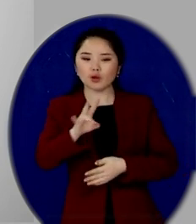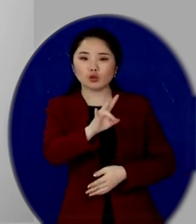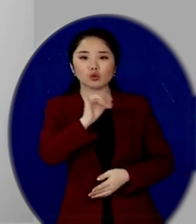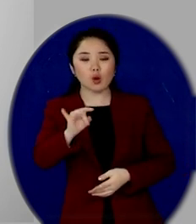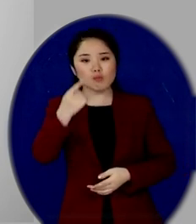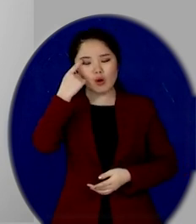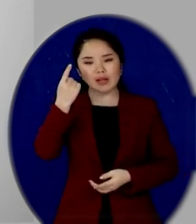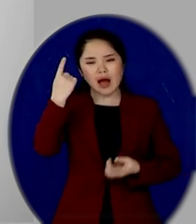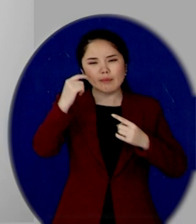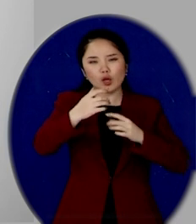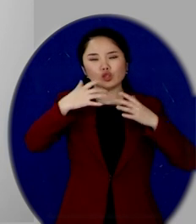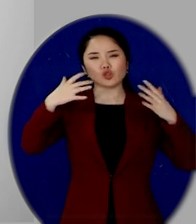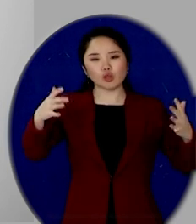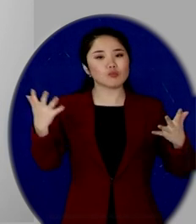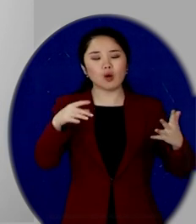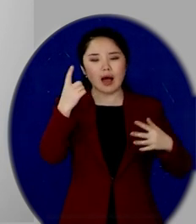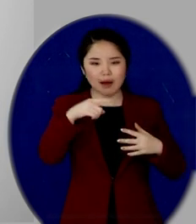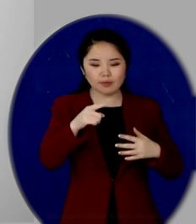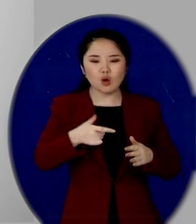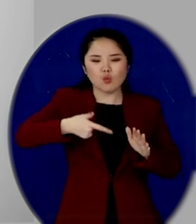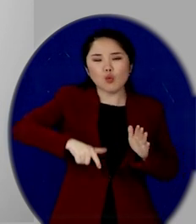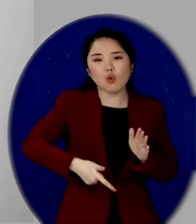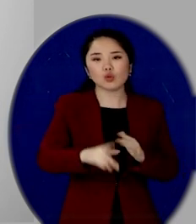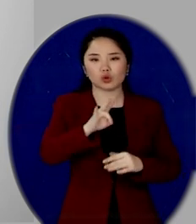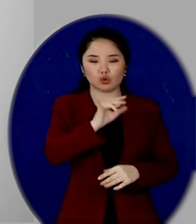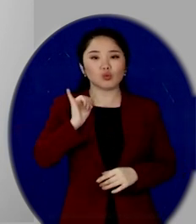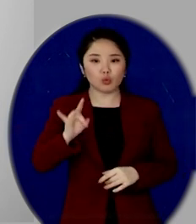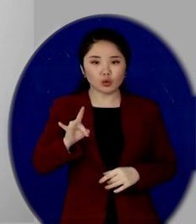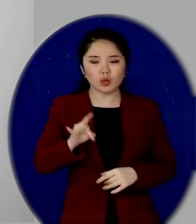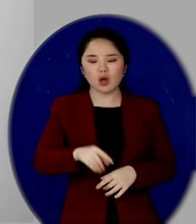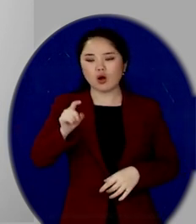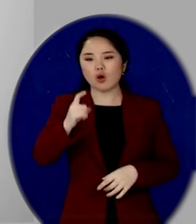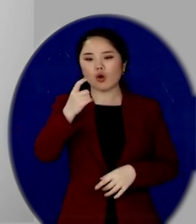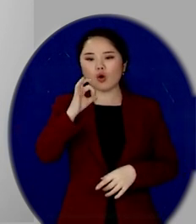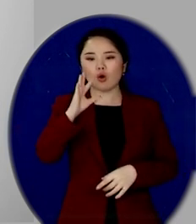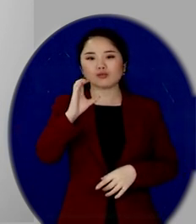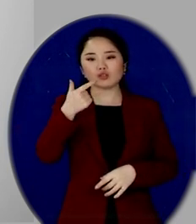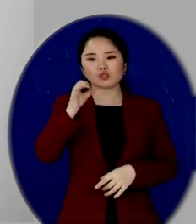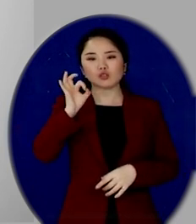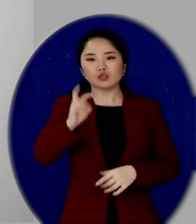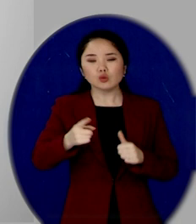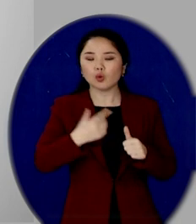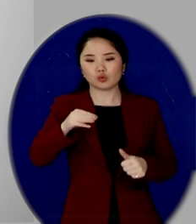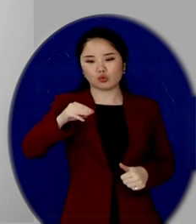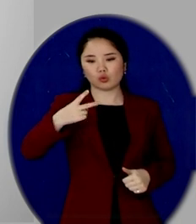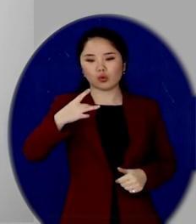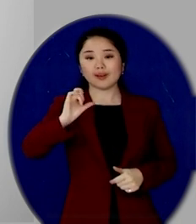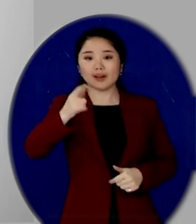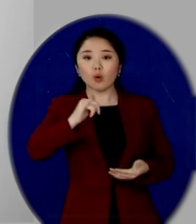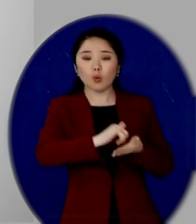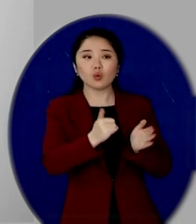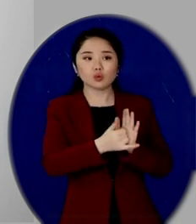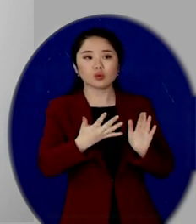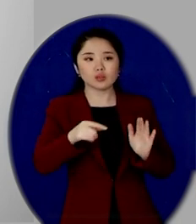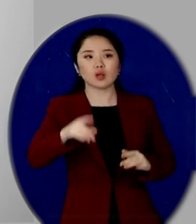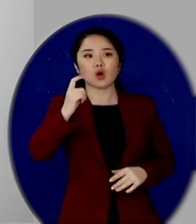Монголын хамгийн их эзлэгүүнтэй хамгийн гүн нуур юм. Хөвсгөл гэдэг үг нь төрөг хэлээр көп,